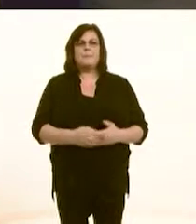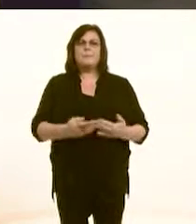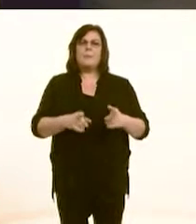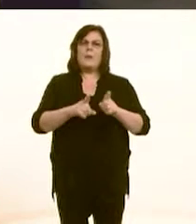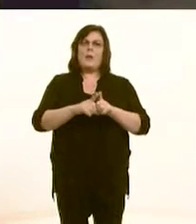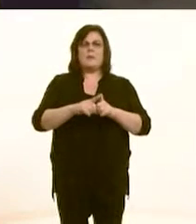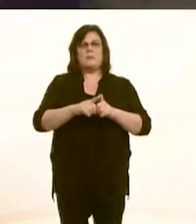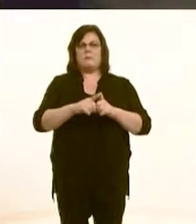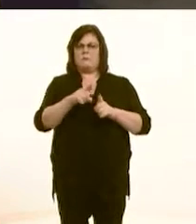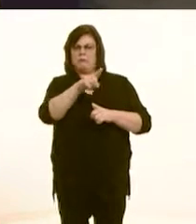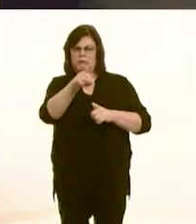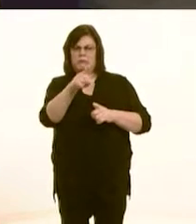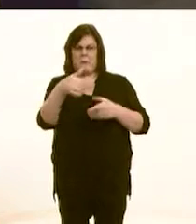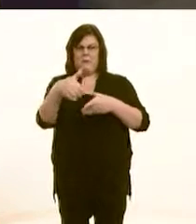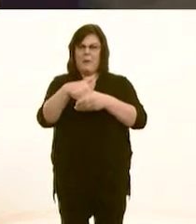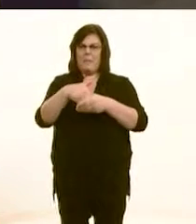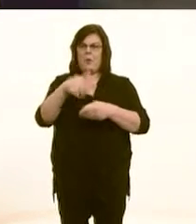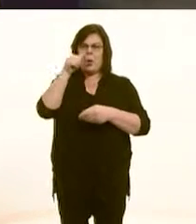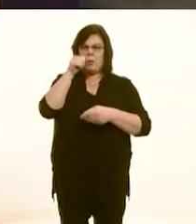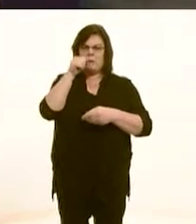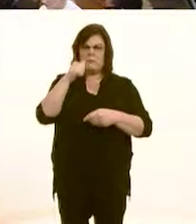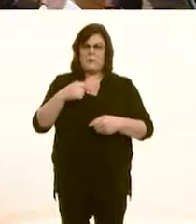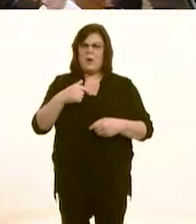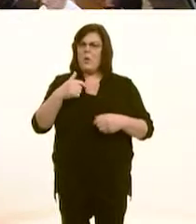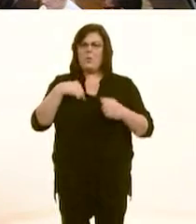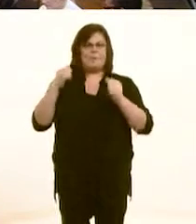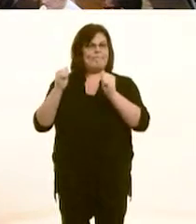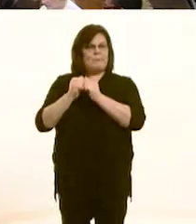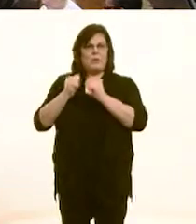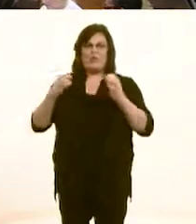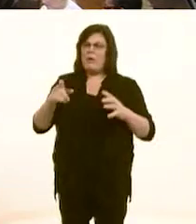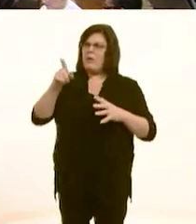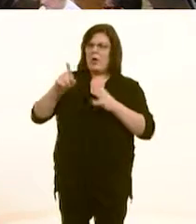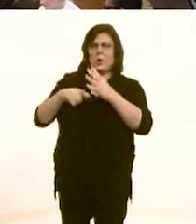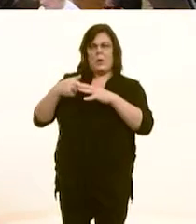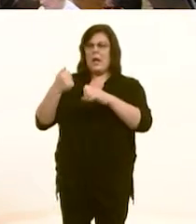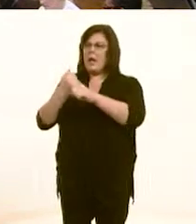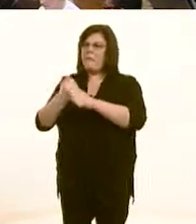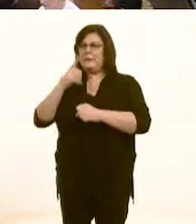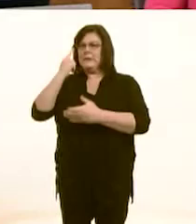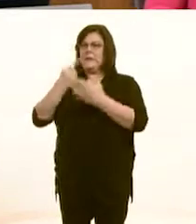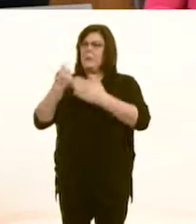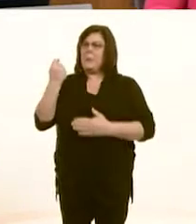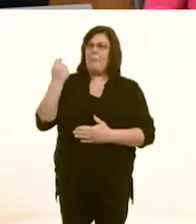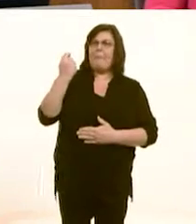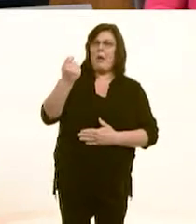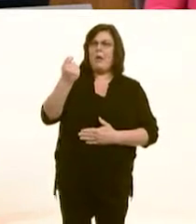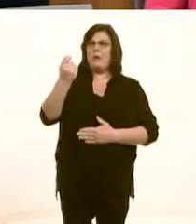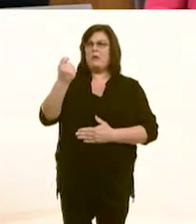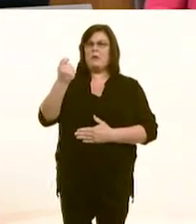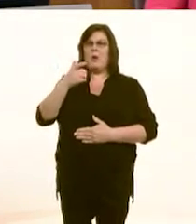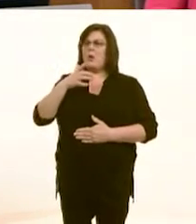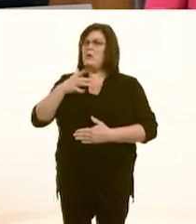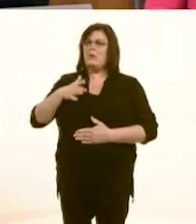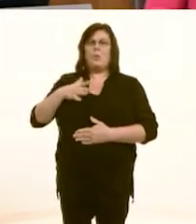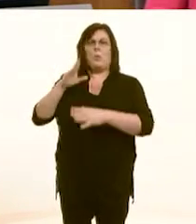anghytuno yn llwyr gyda'r ffaith bod nhw'n nawr eisiau apelio yn erbyn dyfarniad llys yr wythnos diwetha, ac wrth gwrs, yn